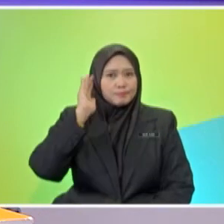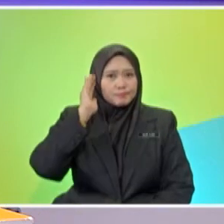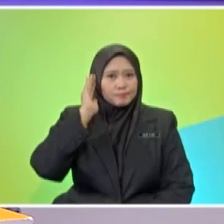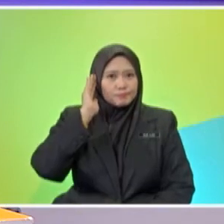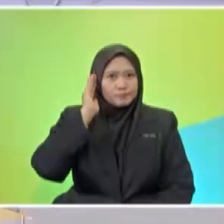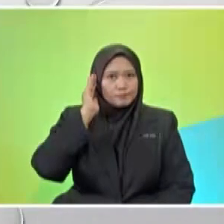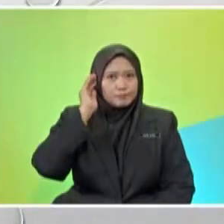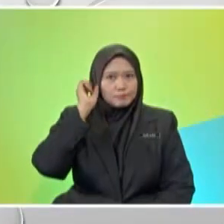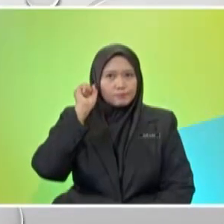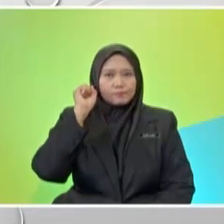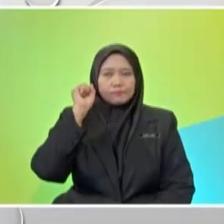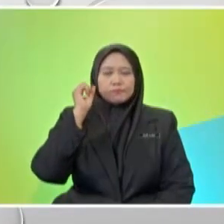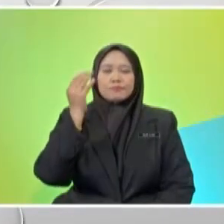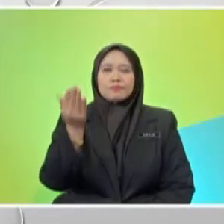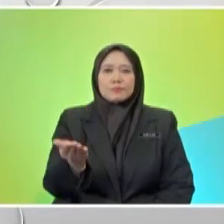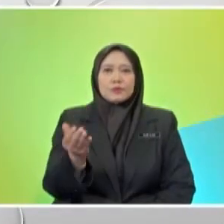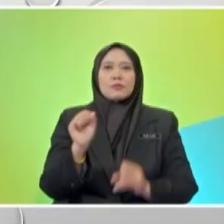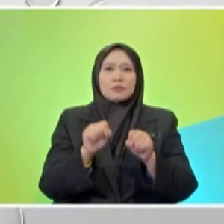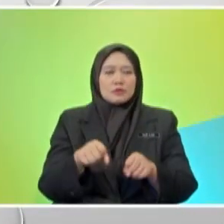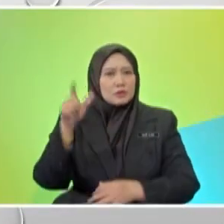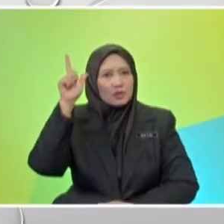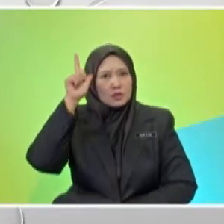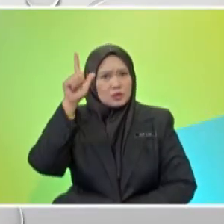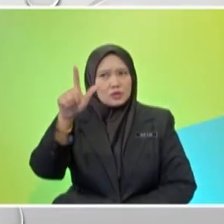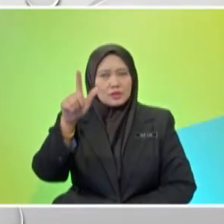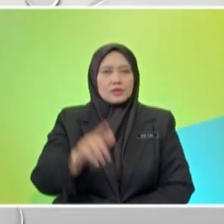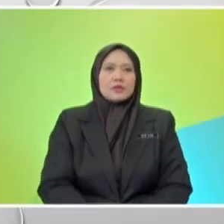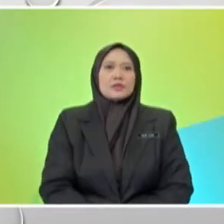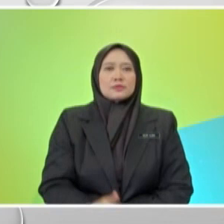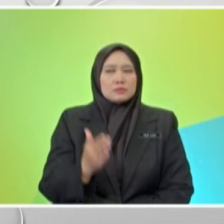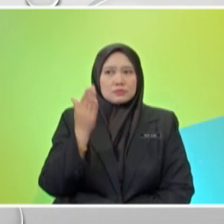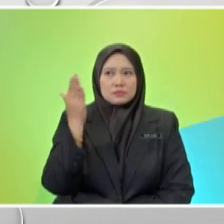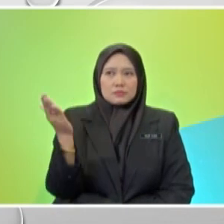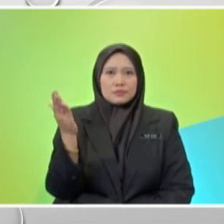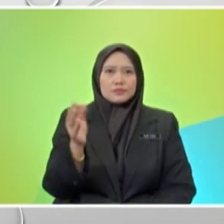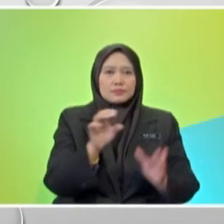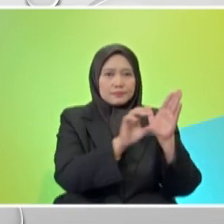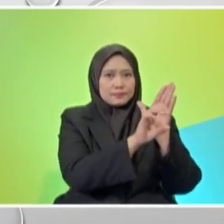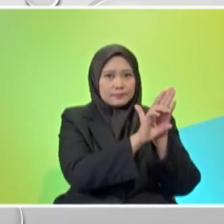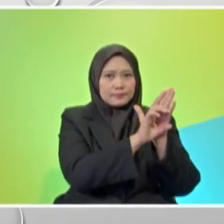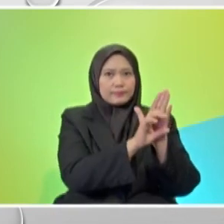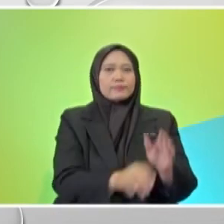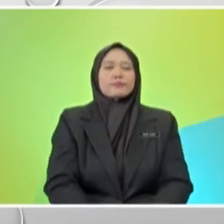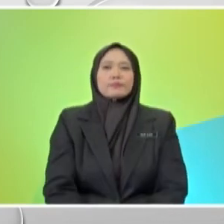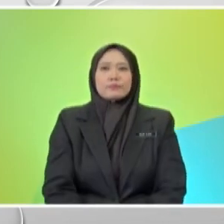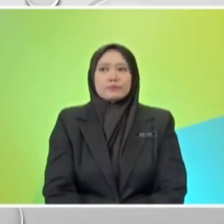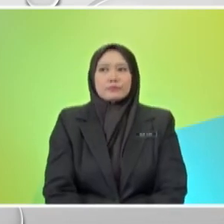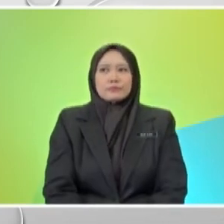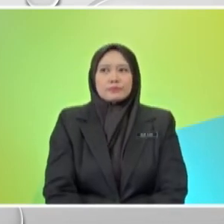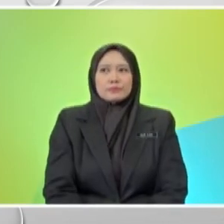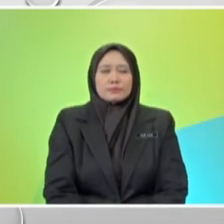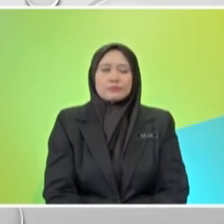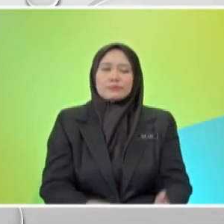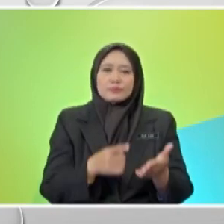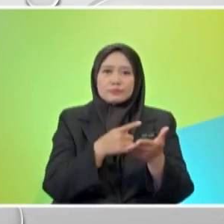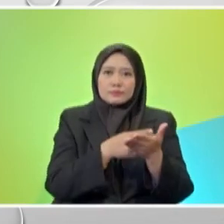nampak mula. Okey, apa itu projek palang keselamatan ni Irfan? Projek palang keselamatan ni, okey, contoh-contoh di